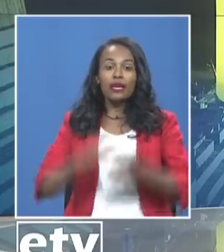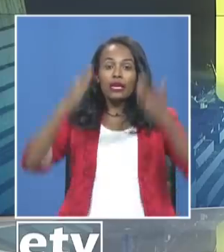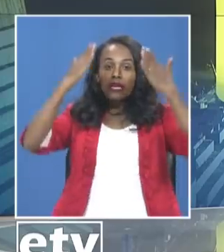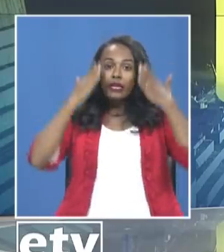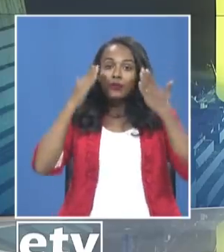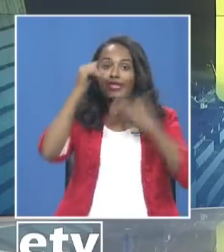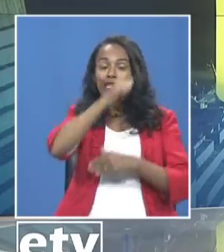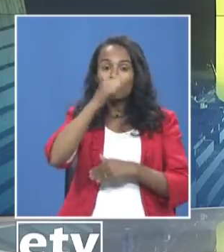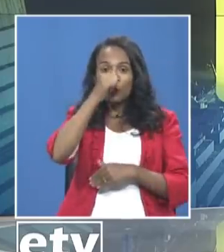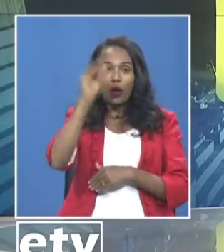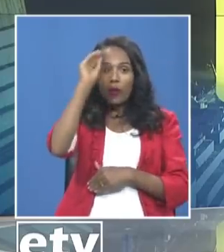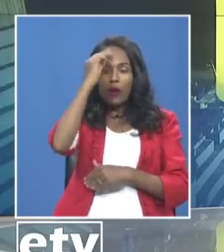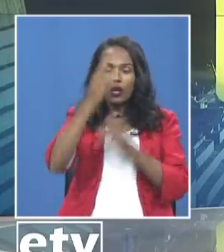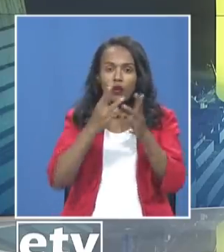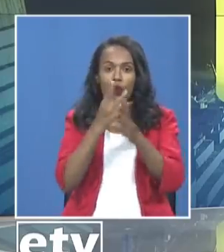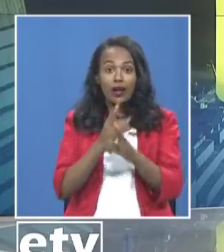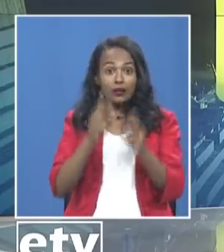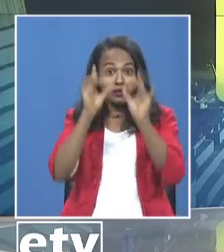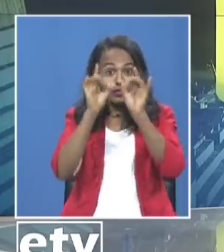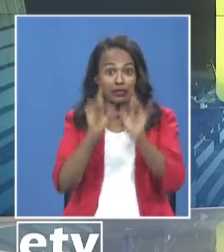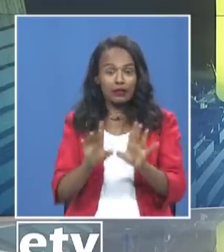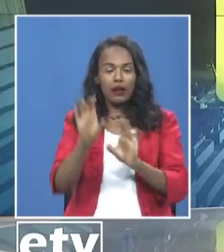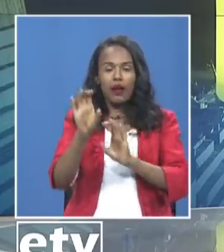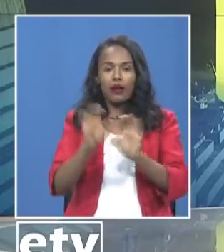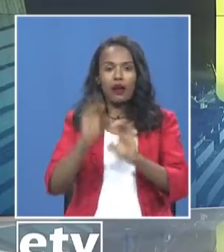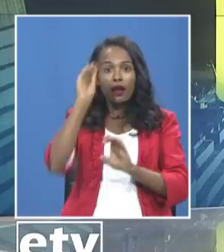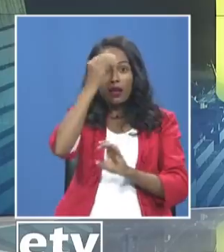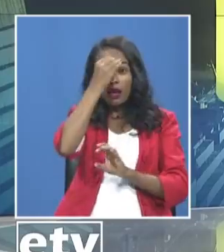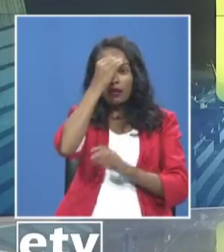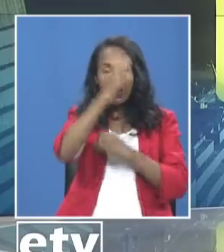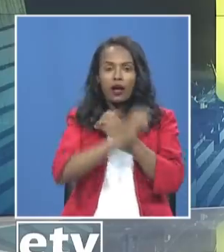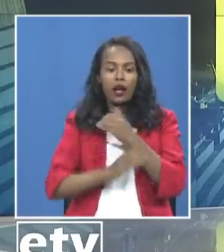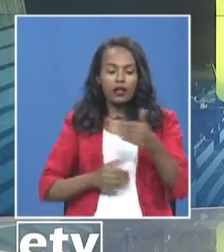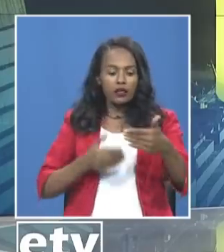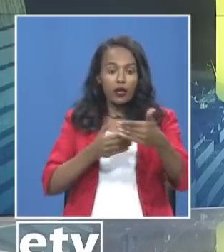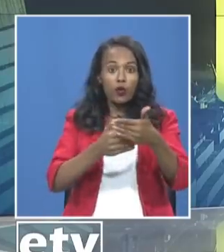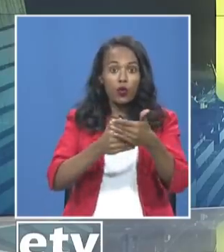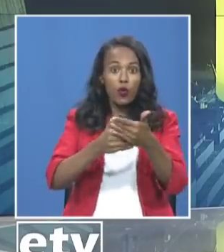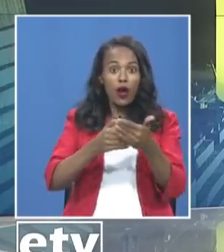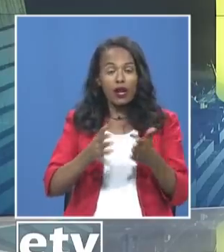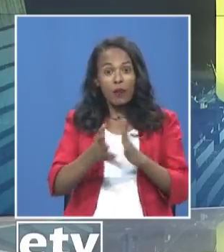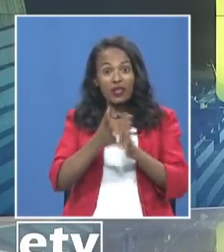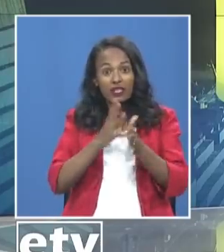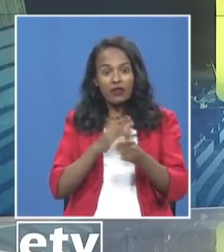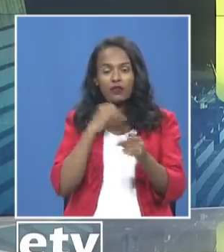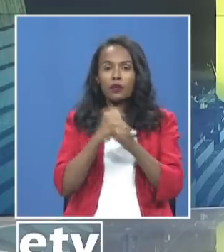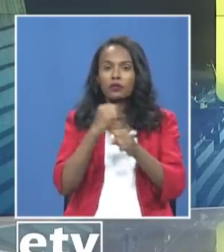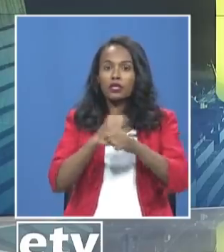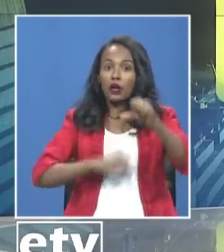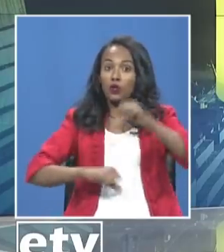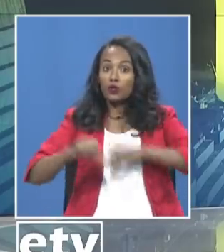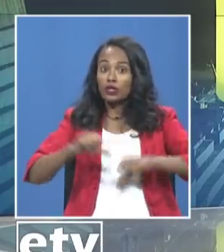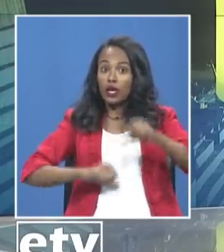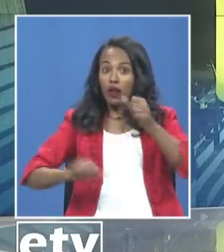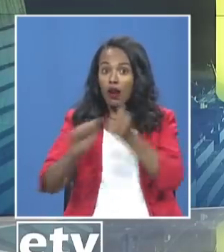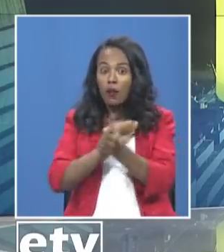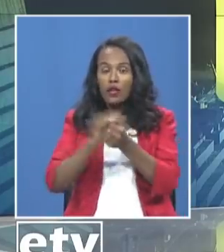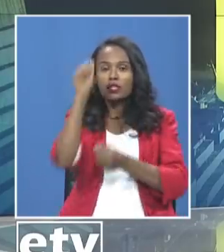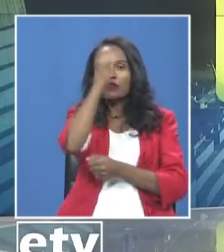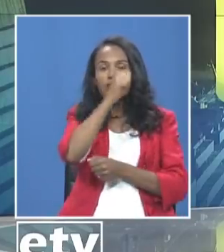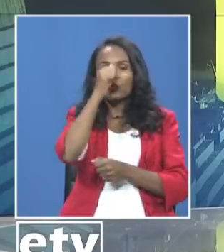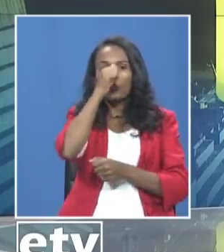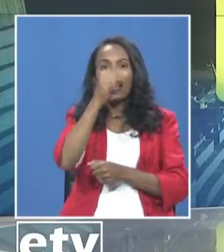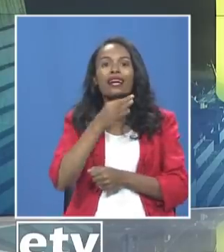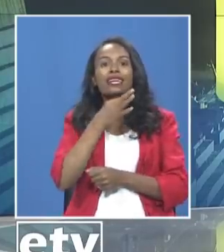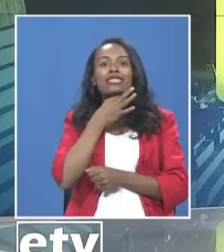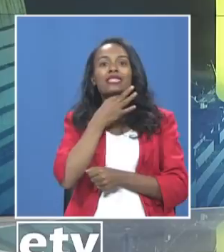ግብጽ ኢትዮጵያን በአረብ ዓለም እንድትጠላ አድርጋ የአረብ ሀገራትን ከጎኗ ለማሰለፍ የምትሸርበው ሴራን ለማክሸፍ ኢትዮጵያ